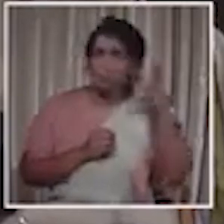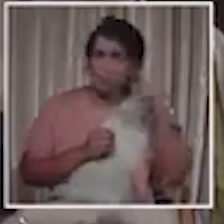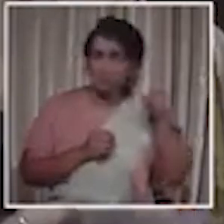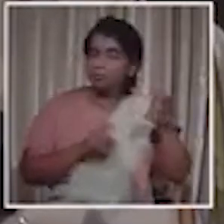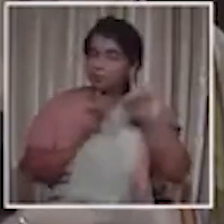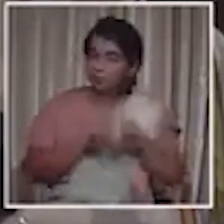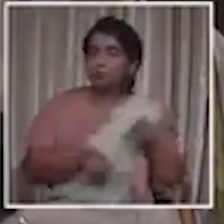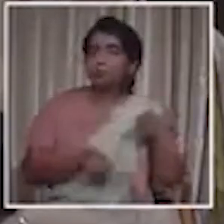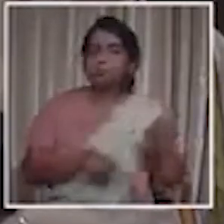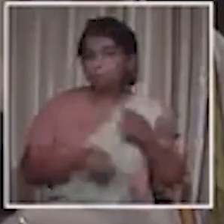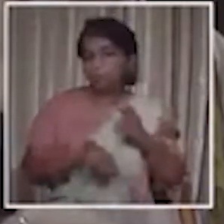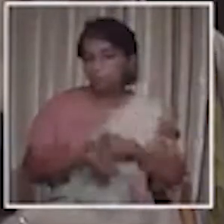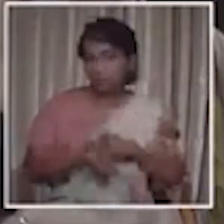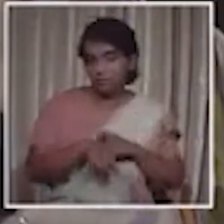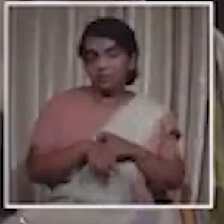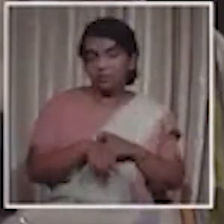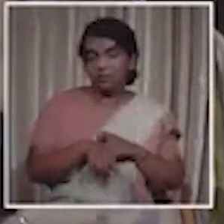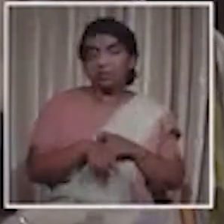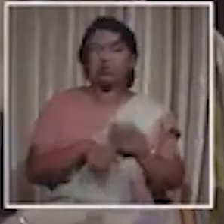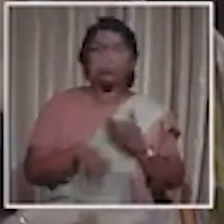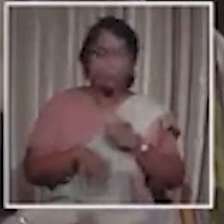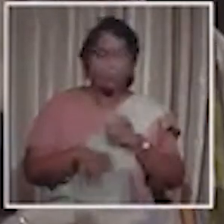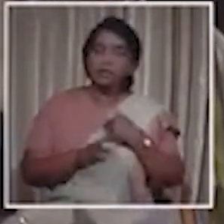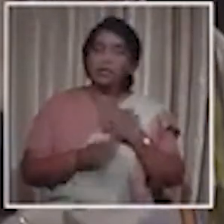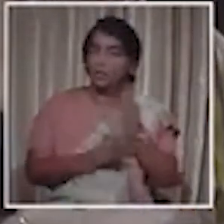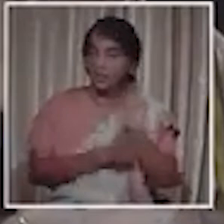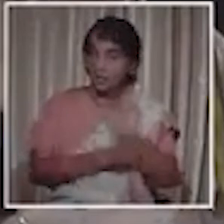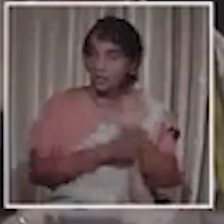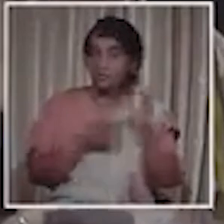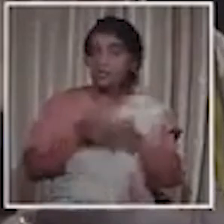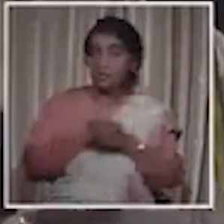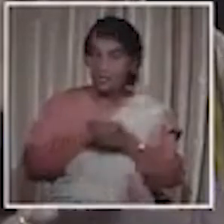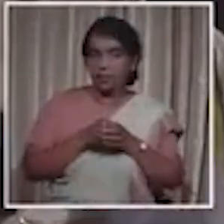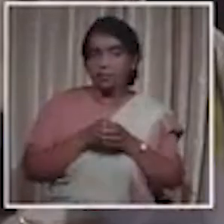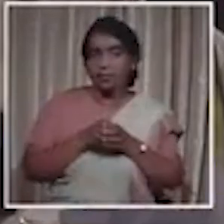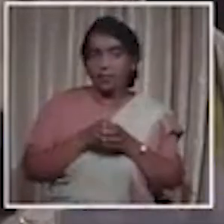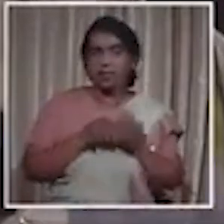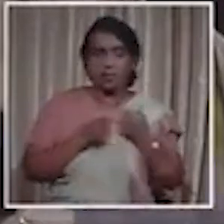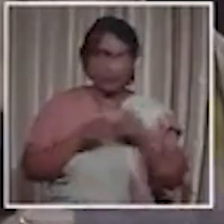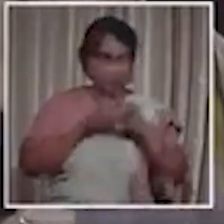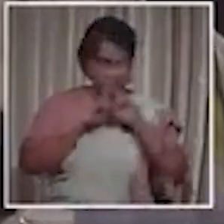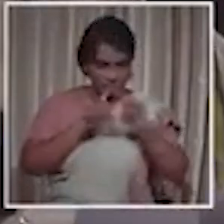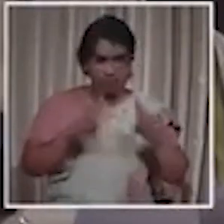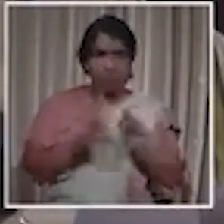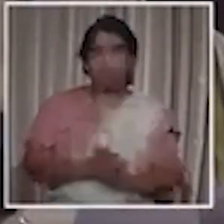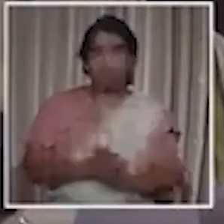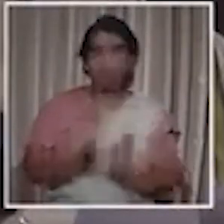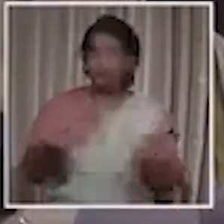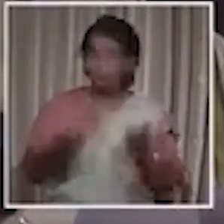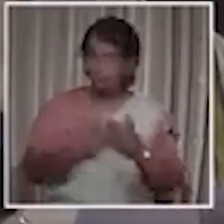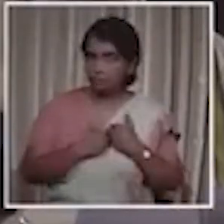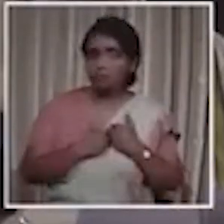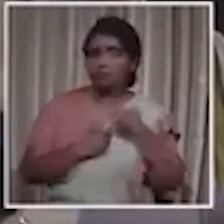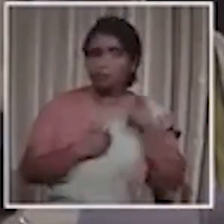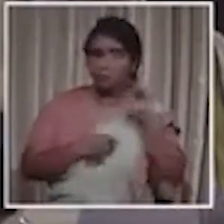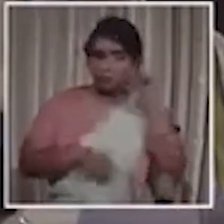මෙවැනි අවස්ථාවක මම ශ්‍රී ලංකා නිදහස් පක්ෂයේ විදිහට ප්‍රකාශ කරන්නේ අපි මේ